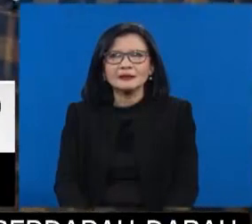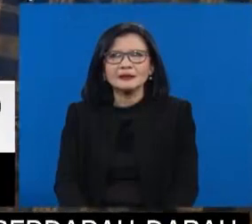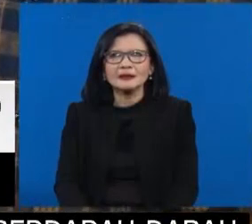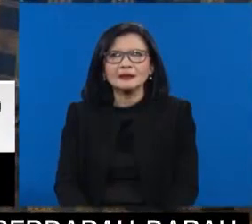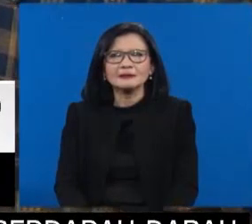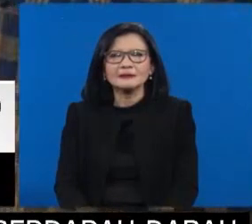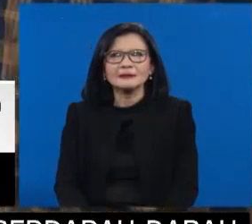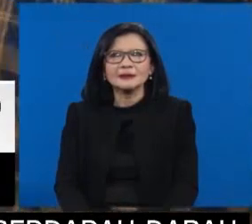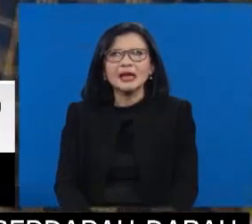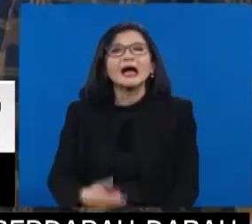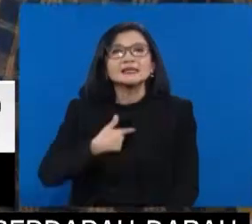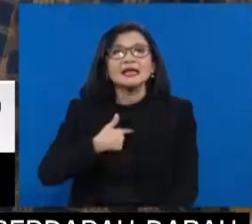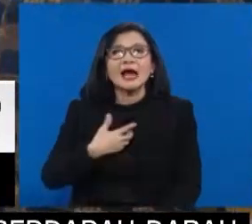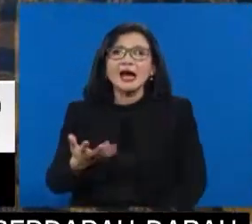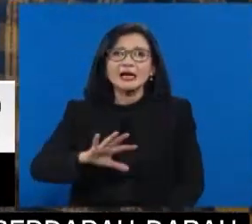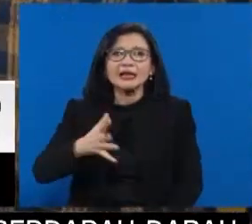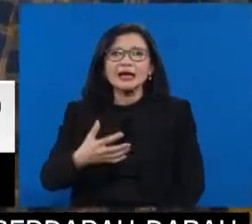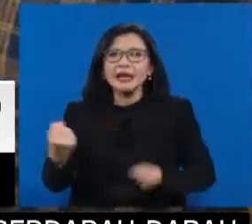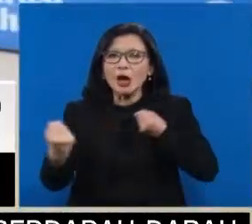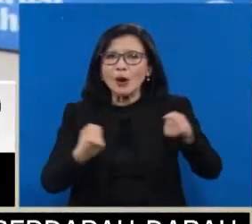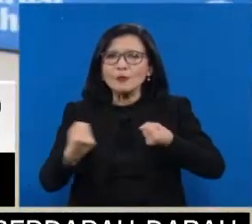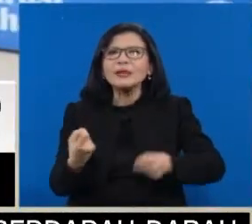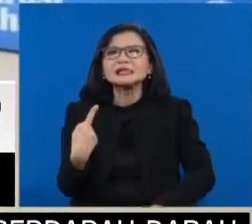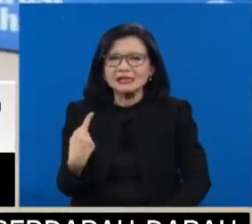bawa kendaraan sendiri, tinggal masuk tol sampai.